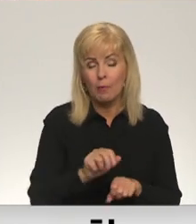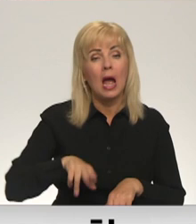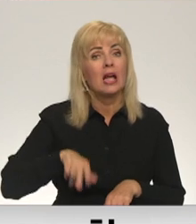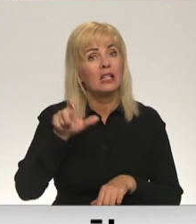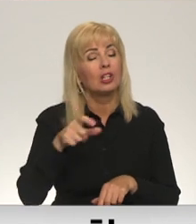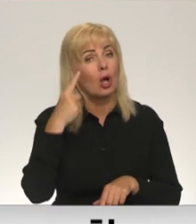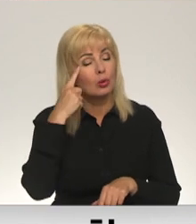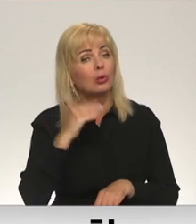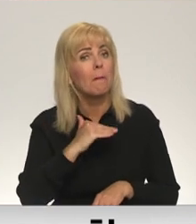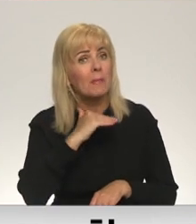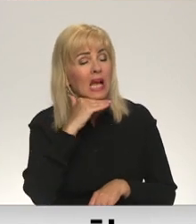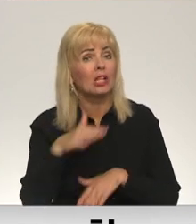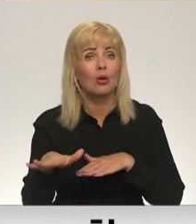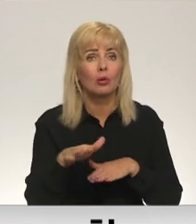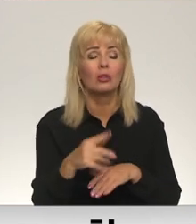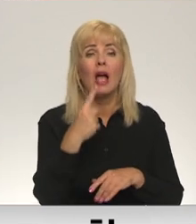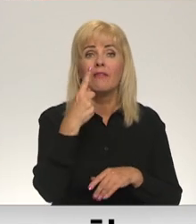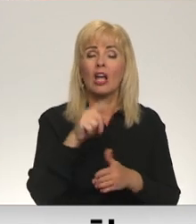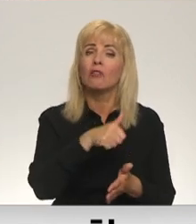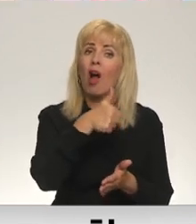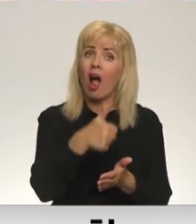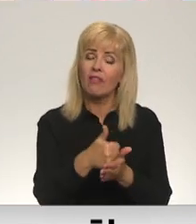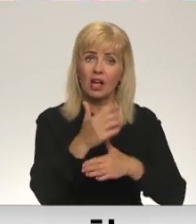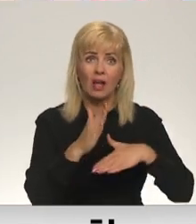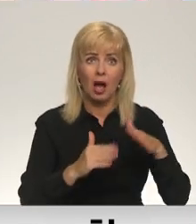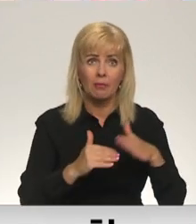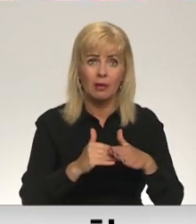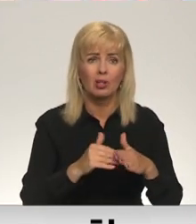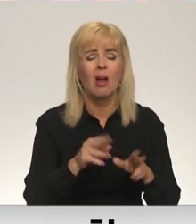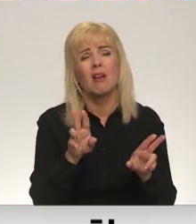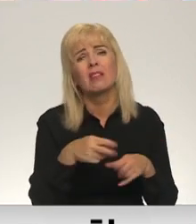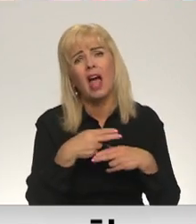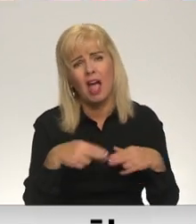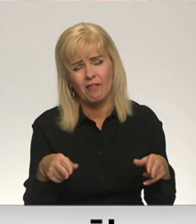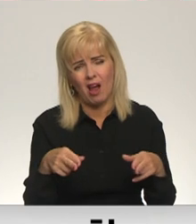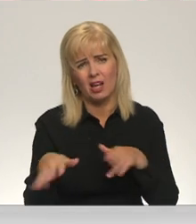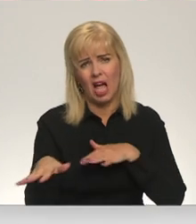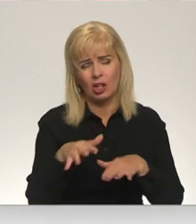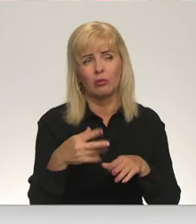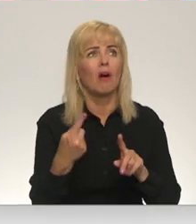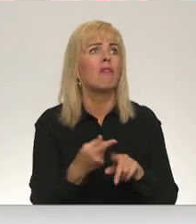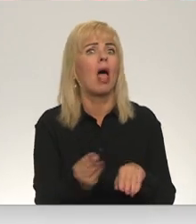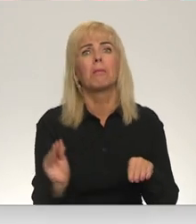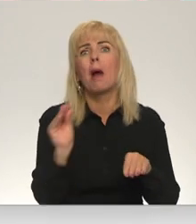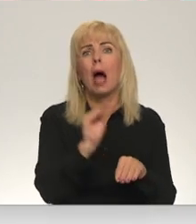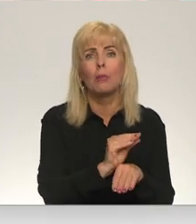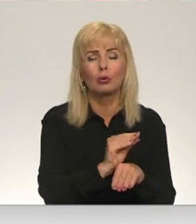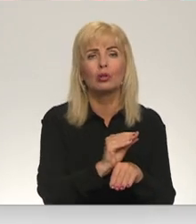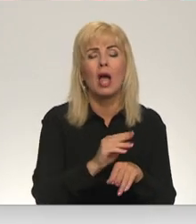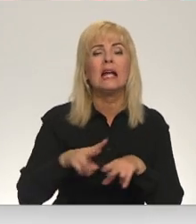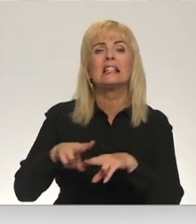ieskatā pietiek, ja tādus rīkotu vien uz vadošiem amatiem. Netaisam te tagad vēl papildus kaut kādas